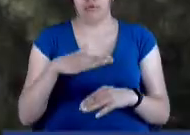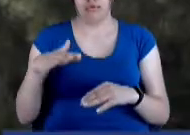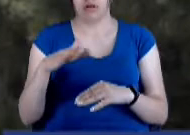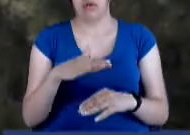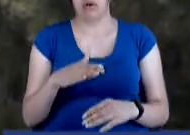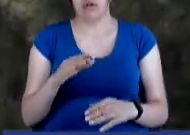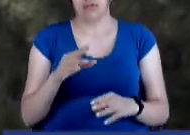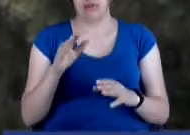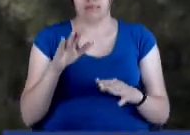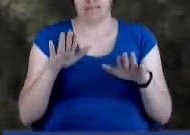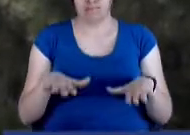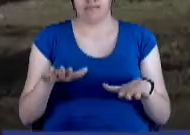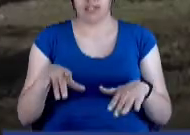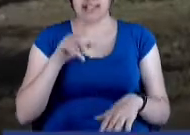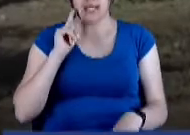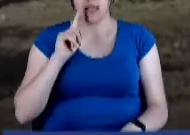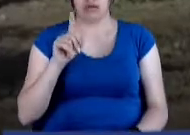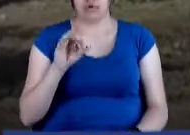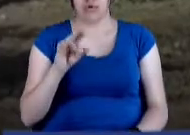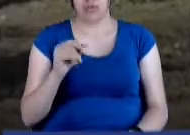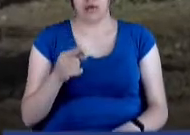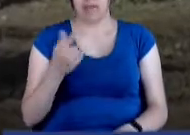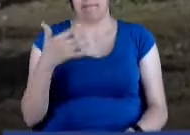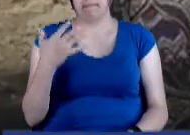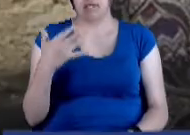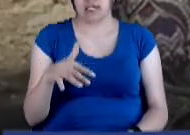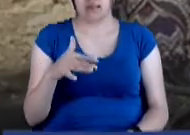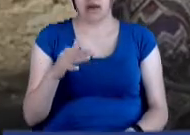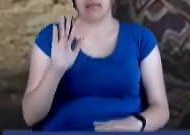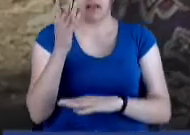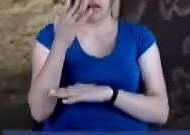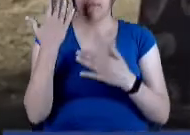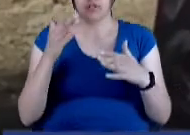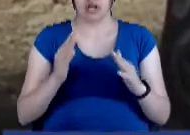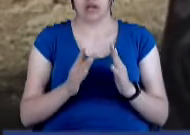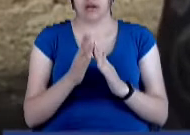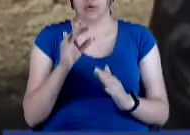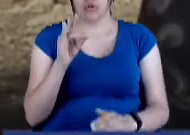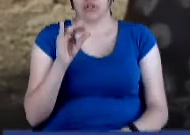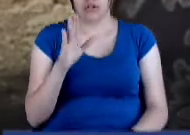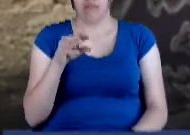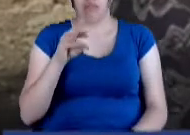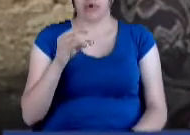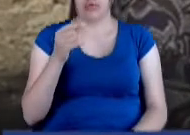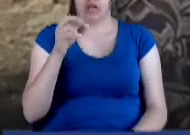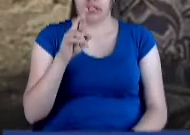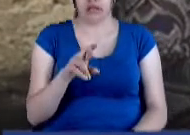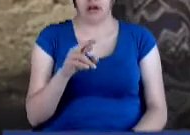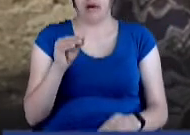зелену зону. Наразі тут вже висадили близько пів сотні дерев та кущів. Магнолії у нас